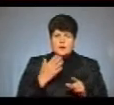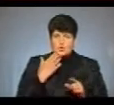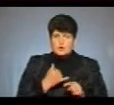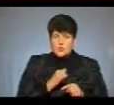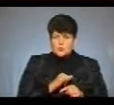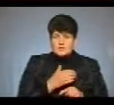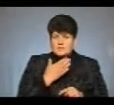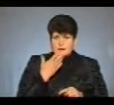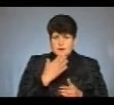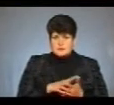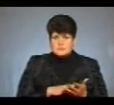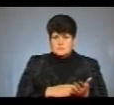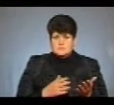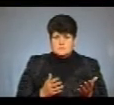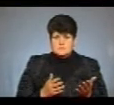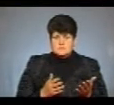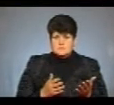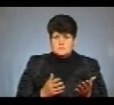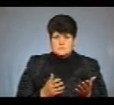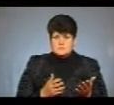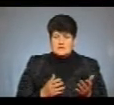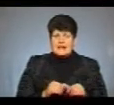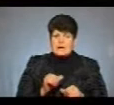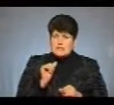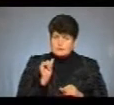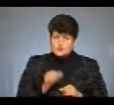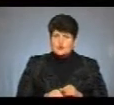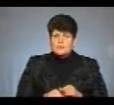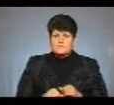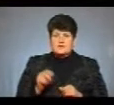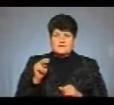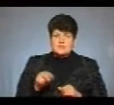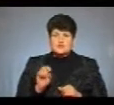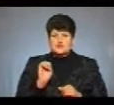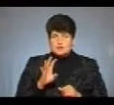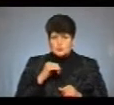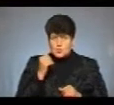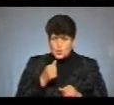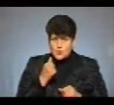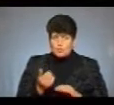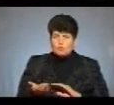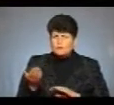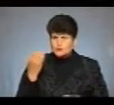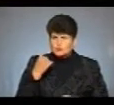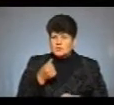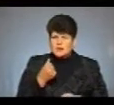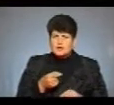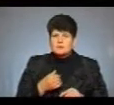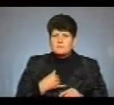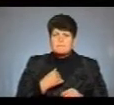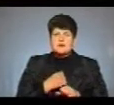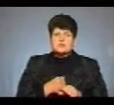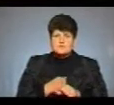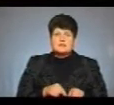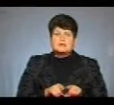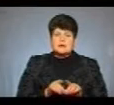немає заявок. Крім цього, з 2014 року по минулий рік ми працювали